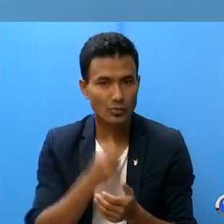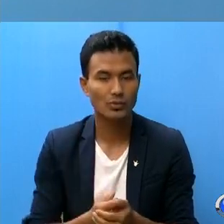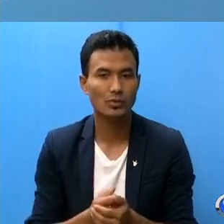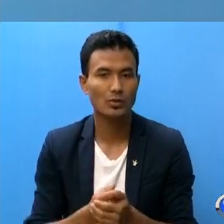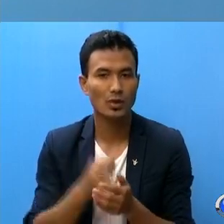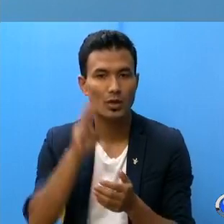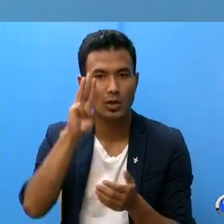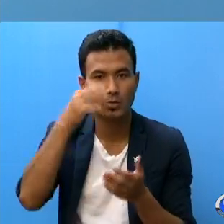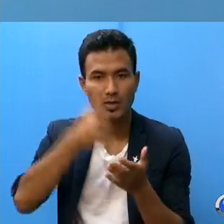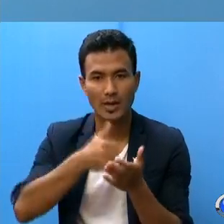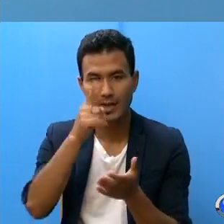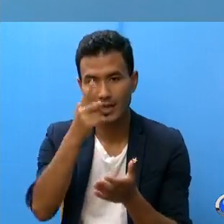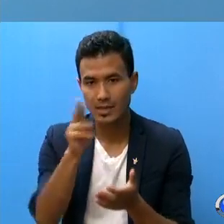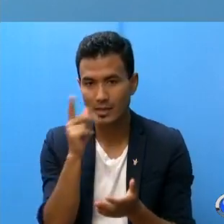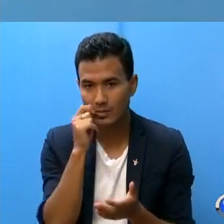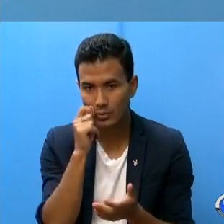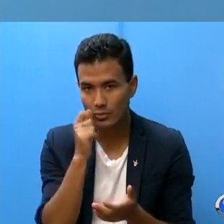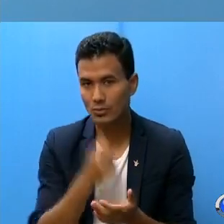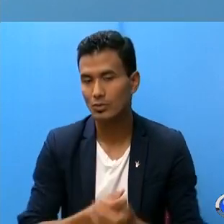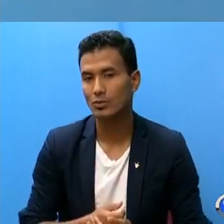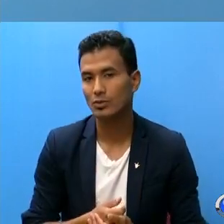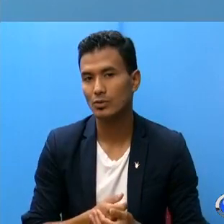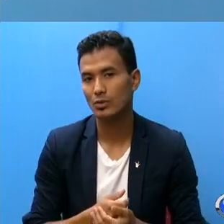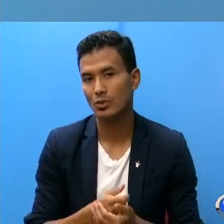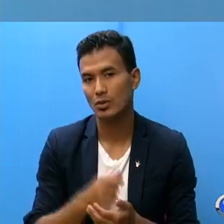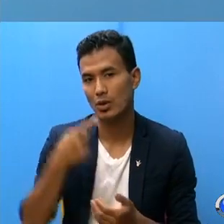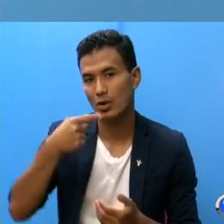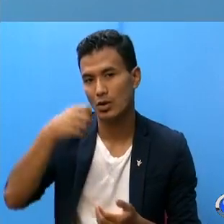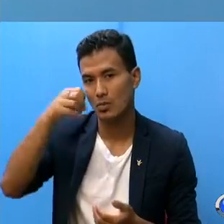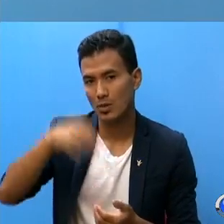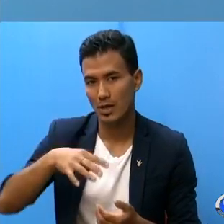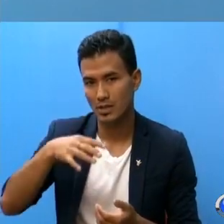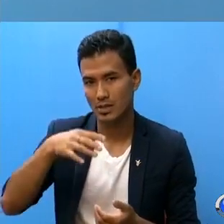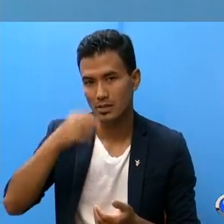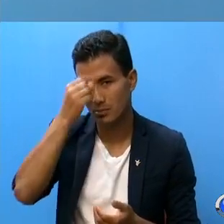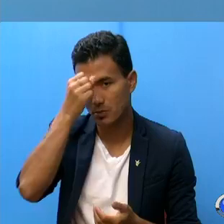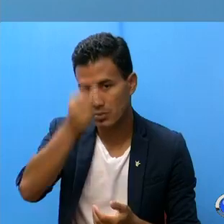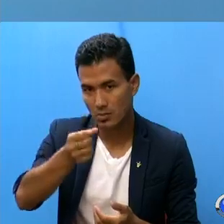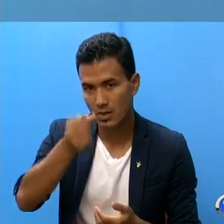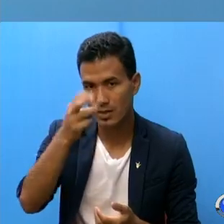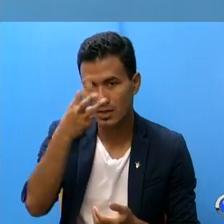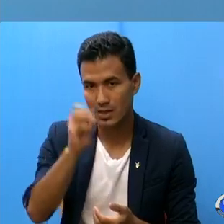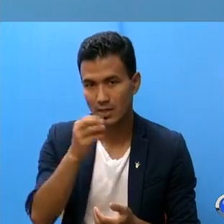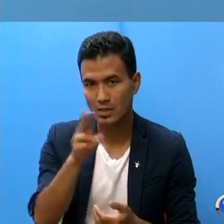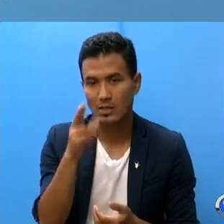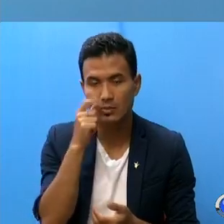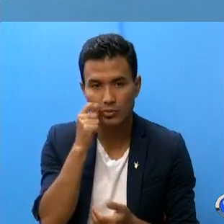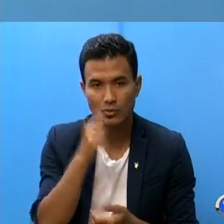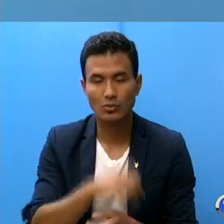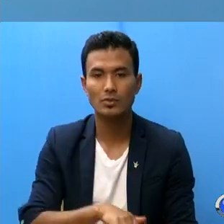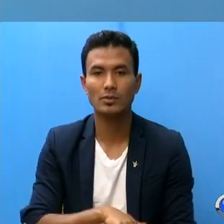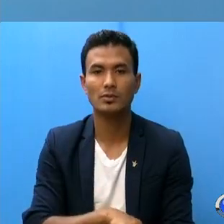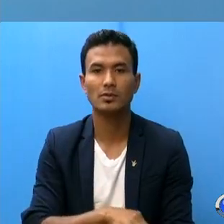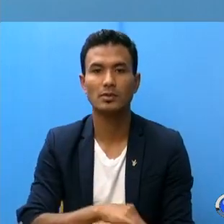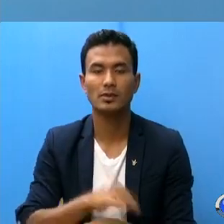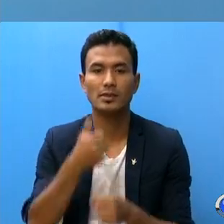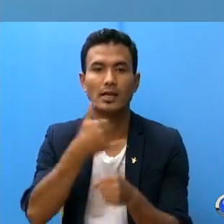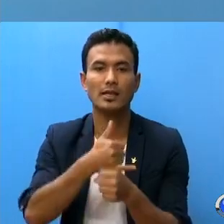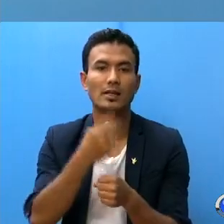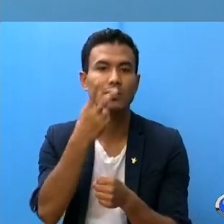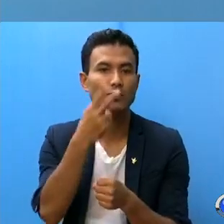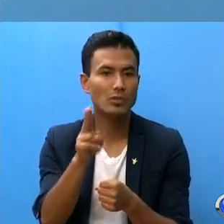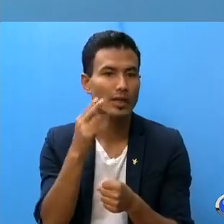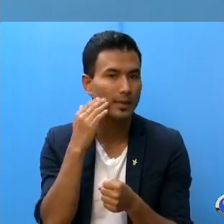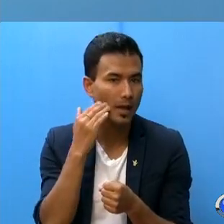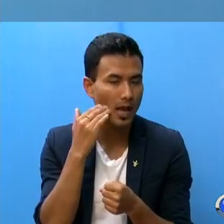मनांका एक जना पुरुष नौल पराशी पूर्वा का तीस जना पुरुष स्यांग्जा का